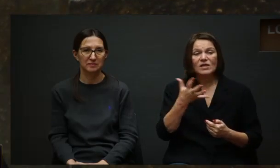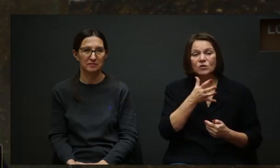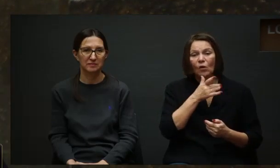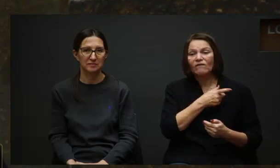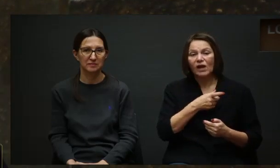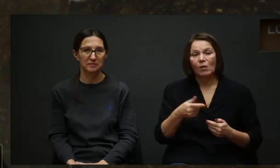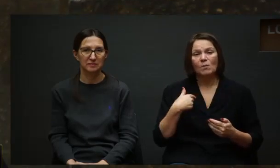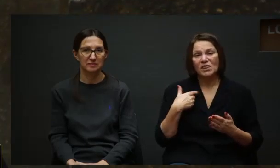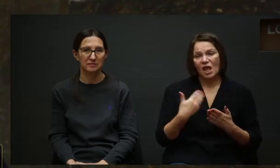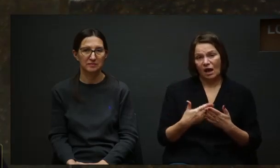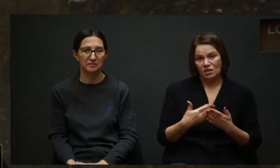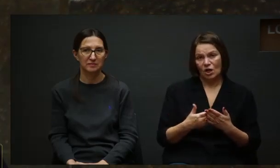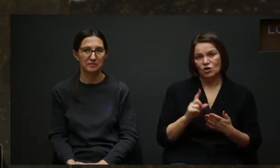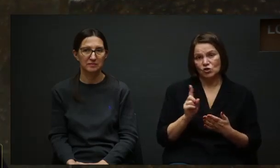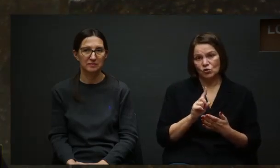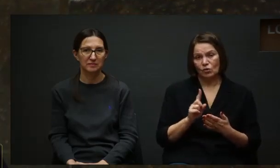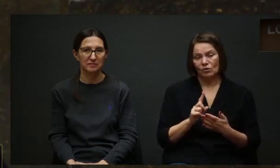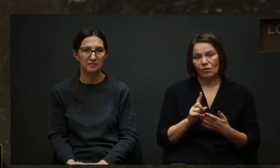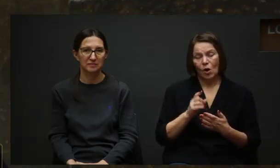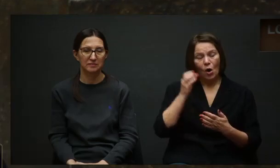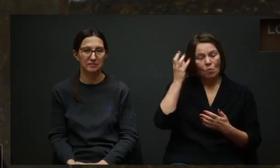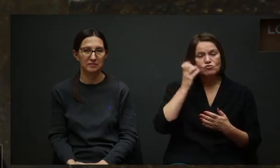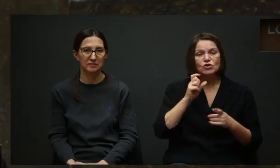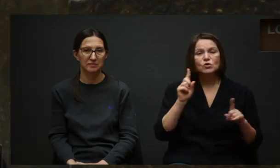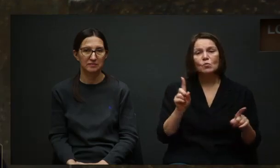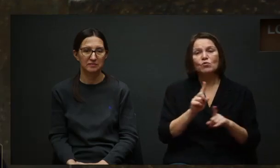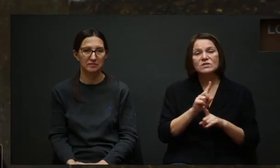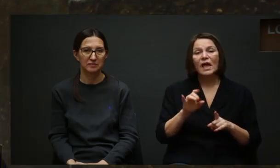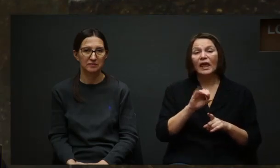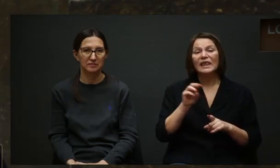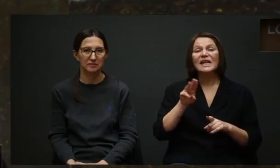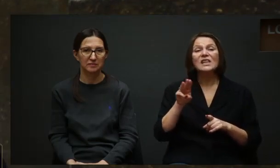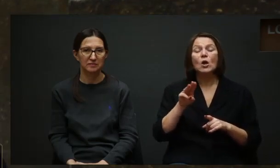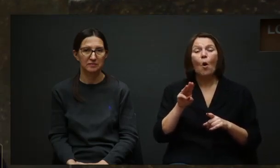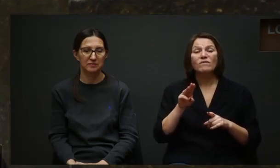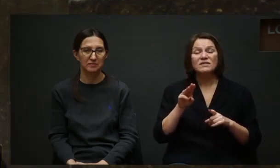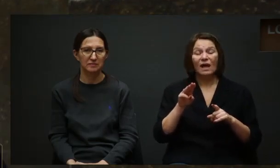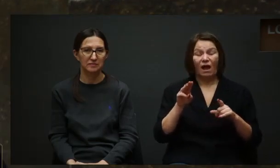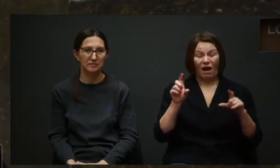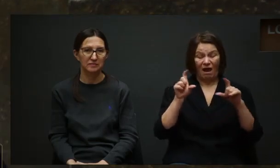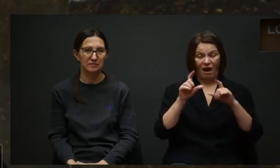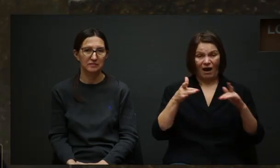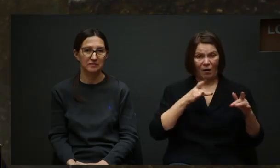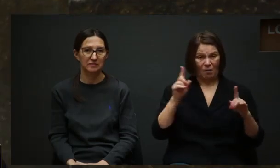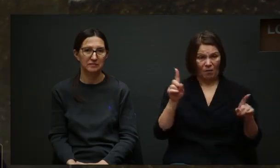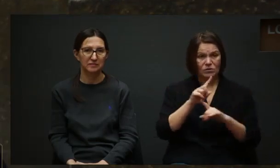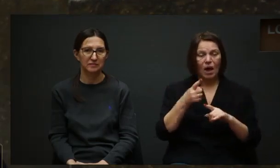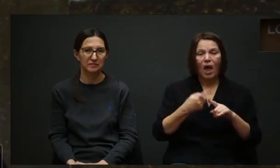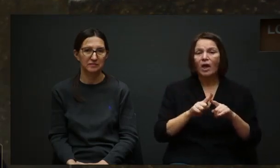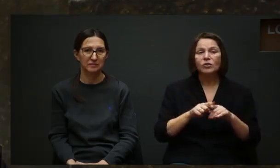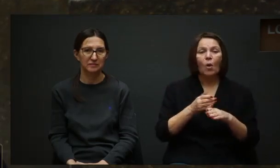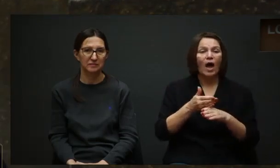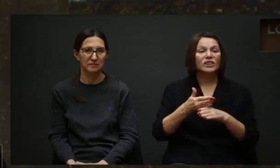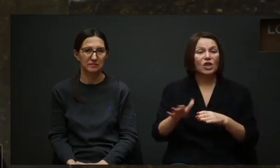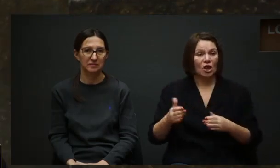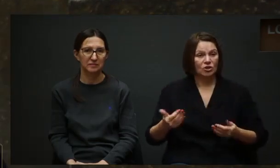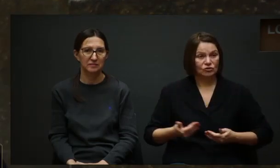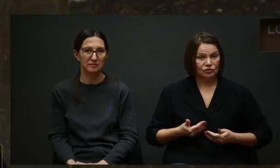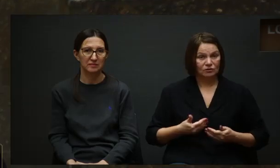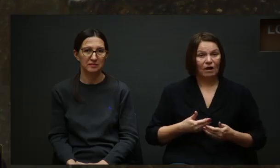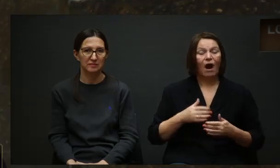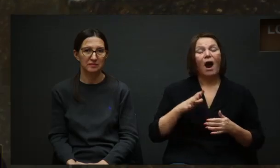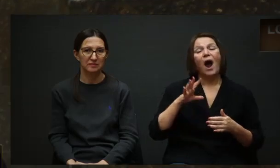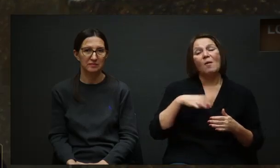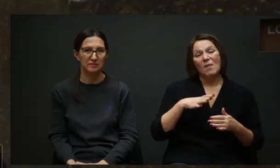казалось, что вот Пушкинский музей, Третьяковка – это какая-то вообще жизнь отдельная. Потом это стали уже